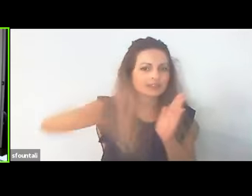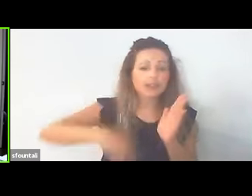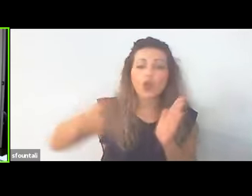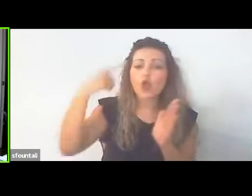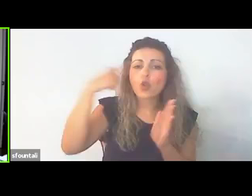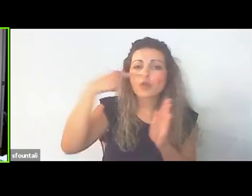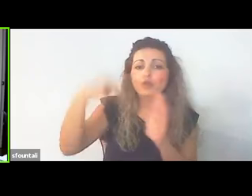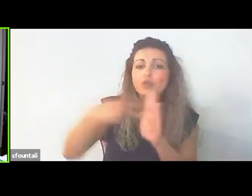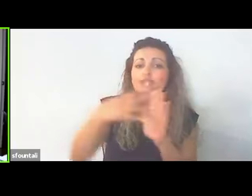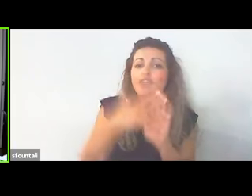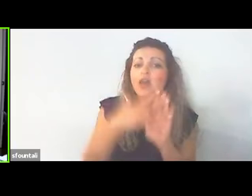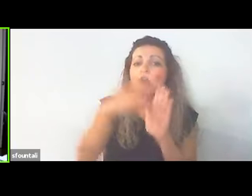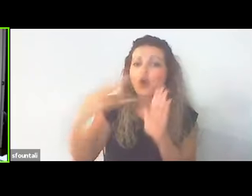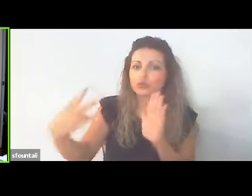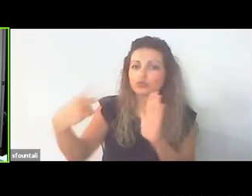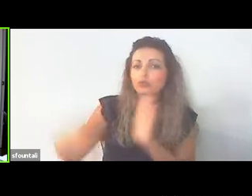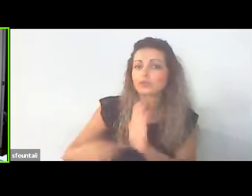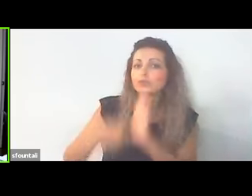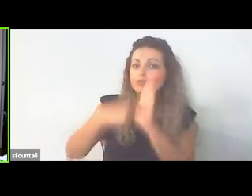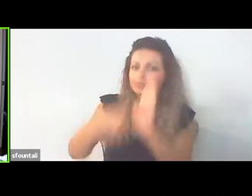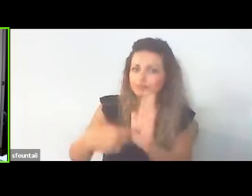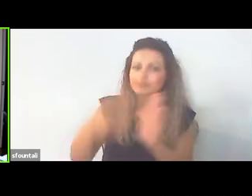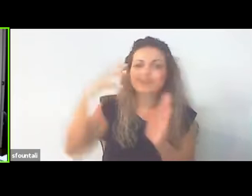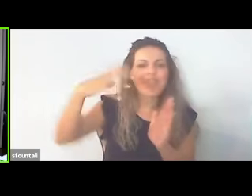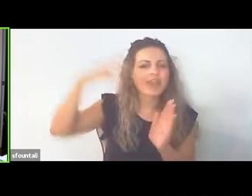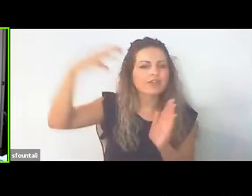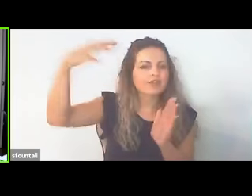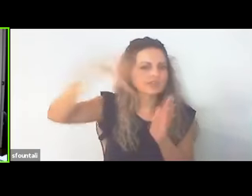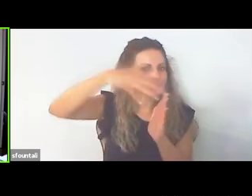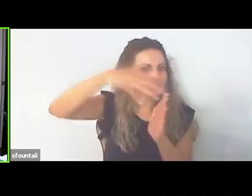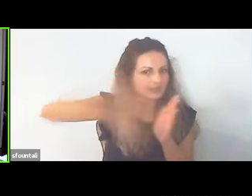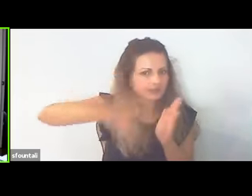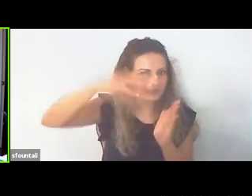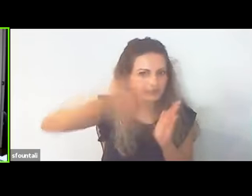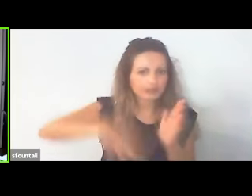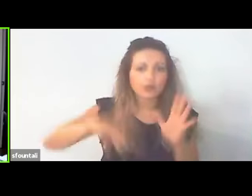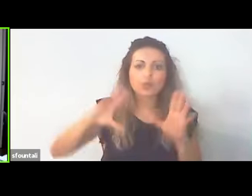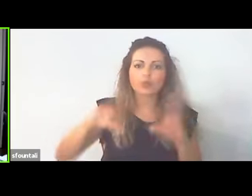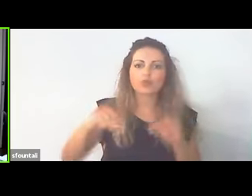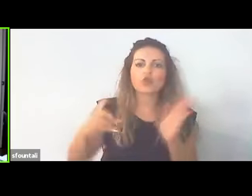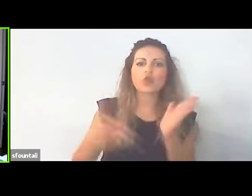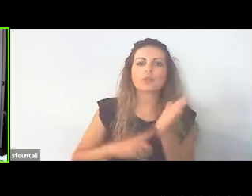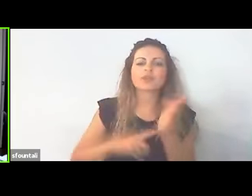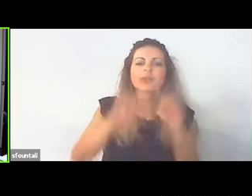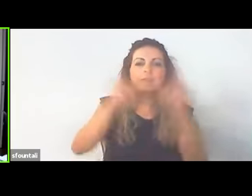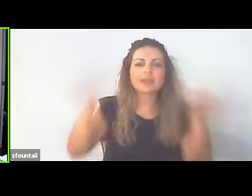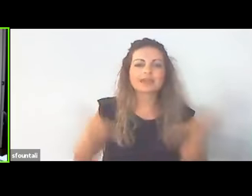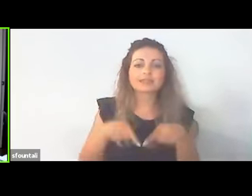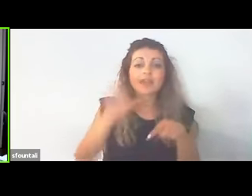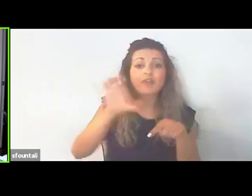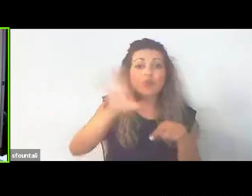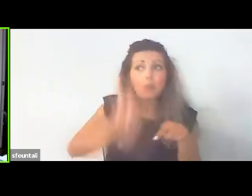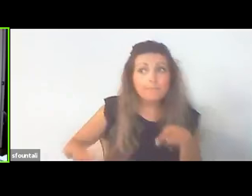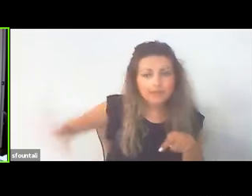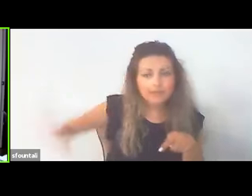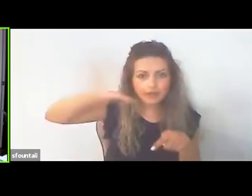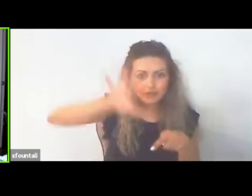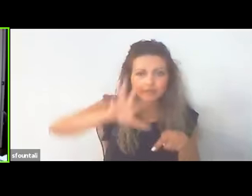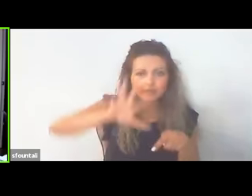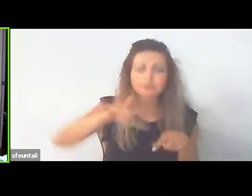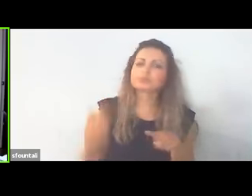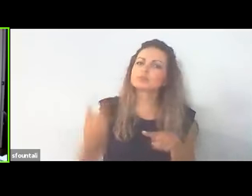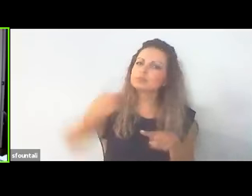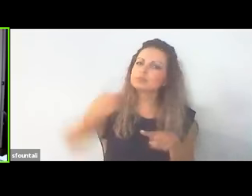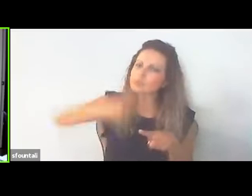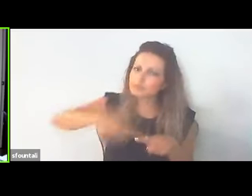2018 πάνω στα νομοθετικά πλαίσια σε όλη την Ευρώπη, με βάση και τις διεθνείς υποχρεώσεις των χωρών